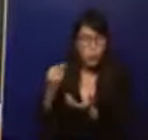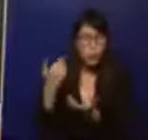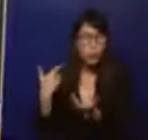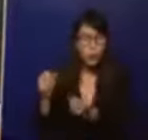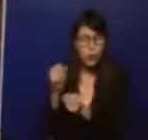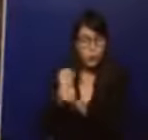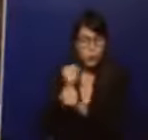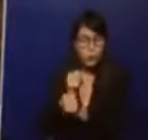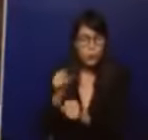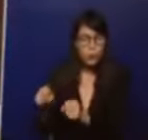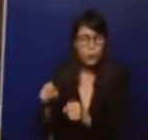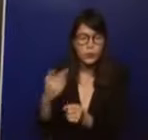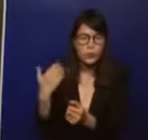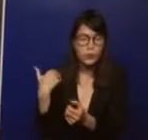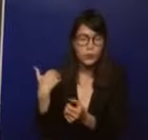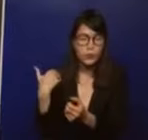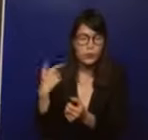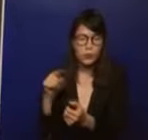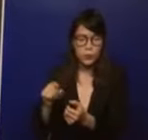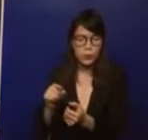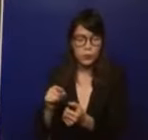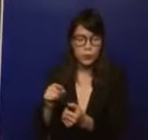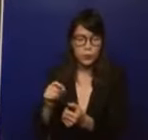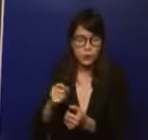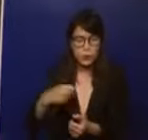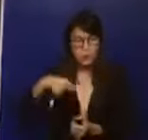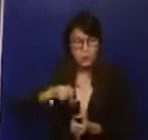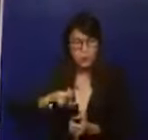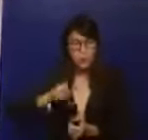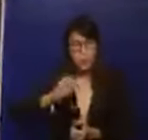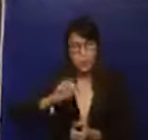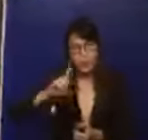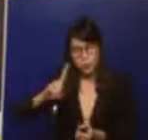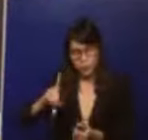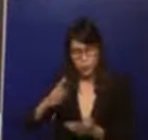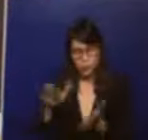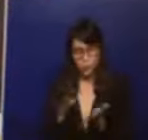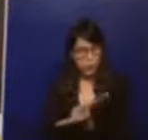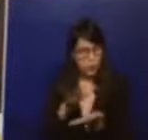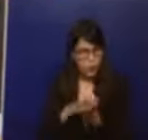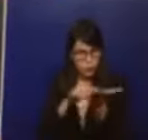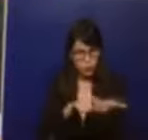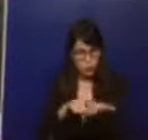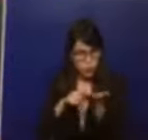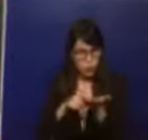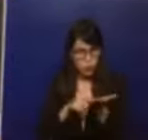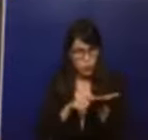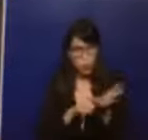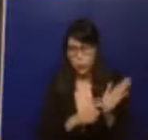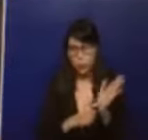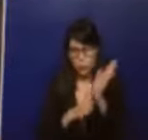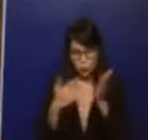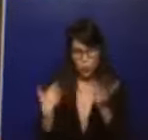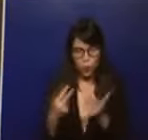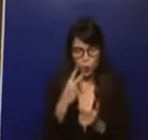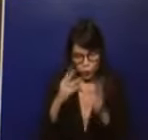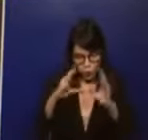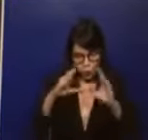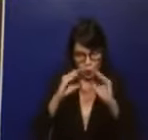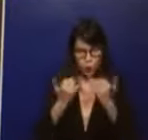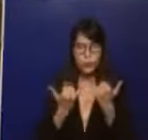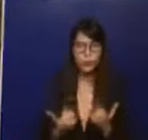ด.90ของท่าน6ปีที่ผ่านมานี้นะคะมาแสดงให้ดูต่อหน้าที่ประชุมแห่งนี้ค่ะถ้าท่านไม่กล้าแสดงว่